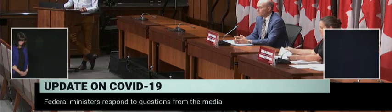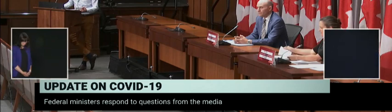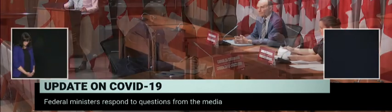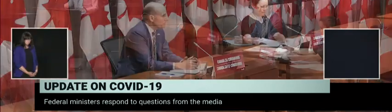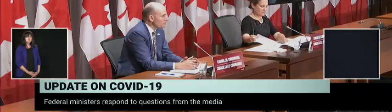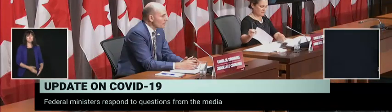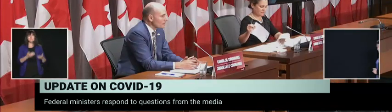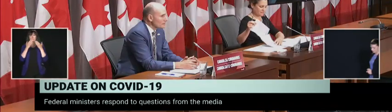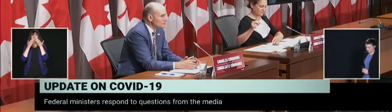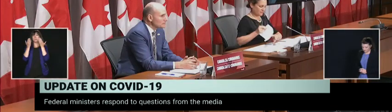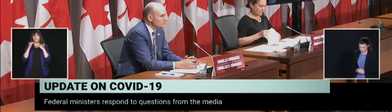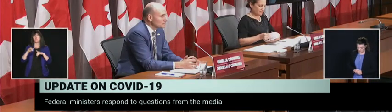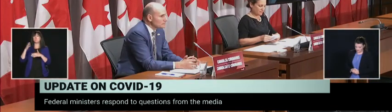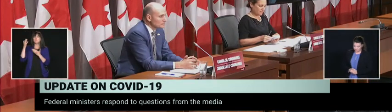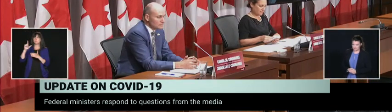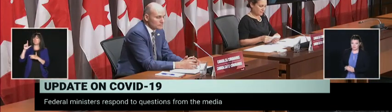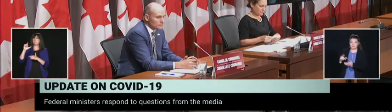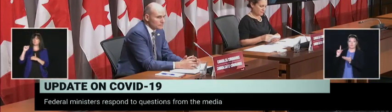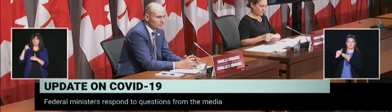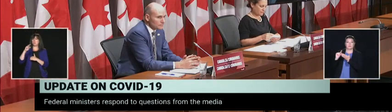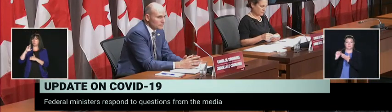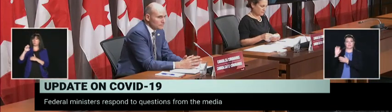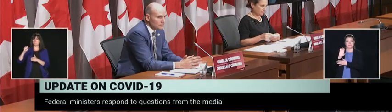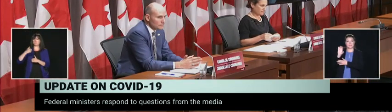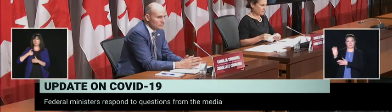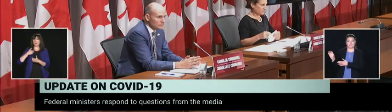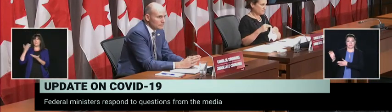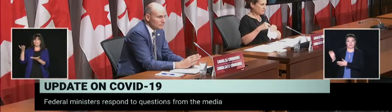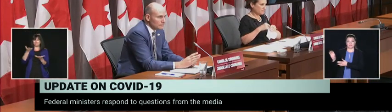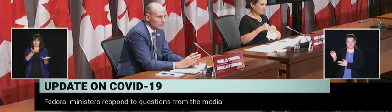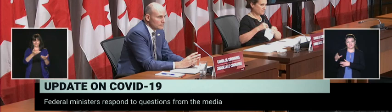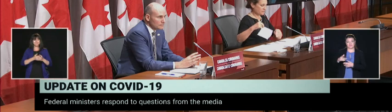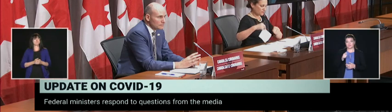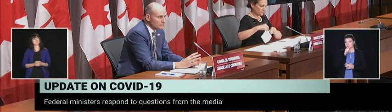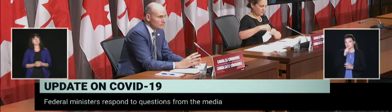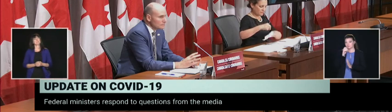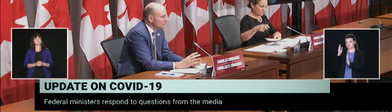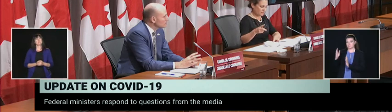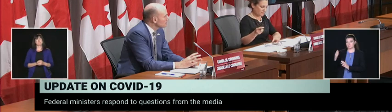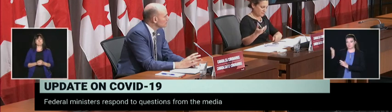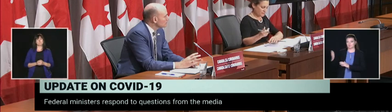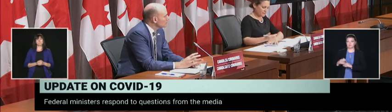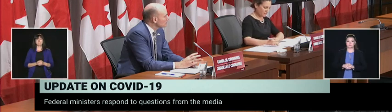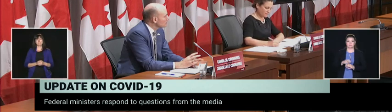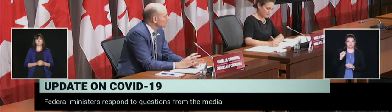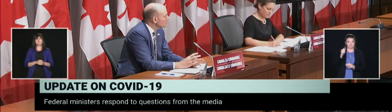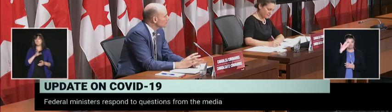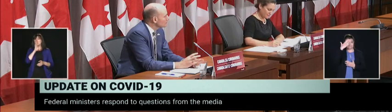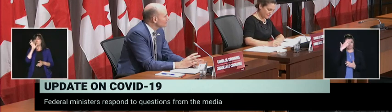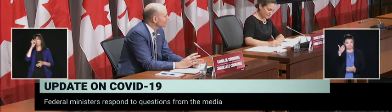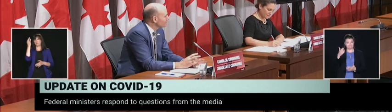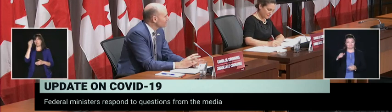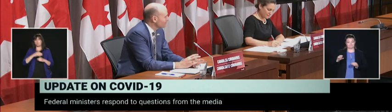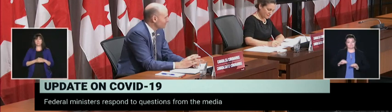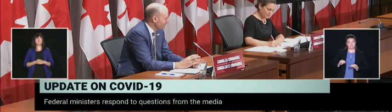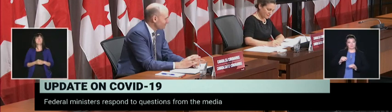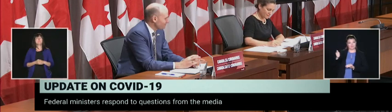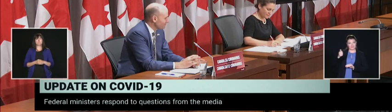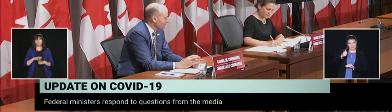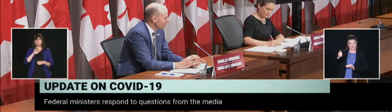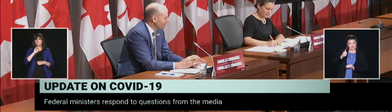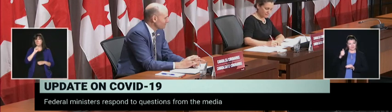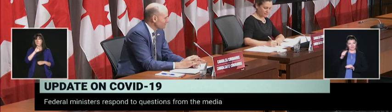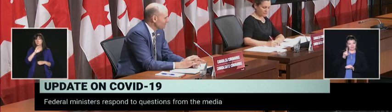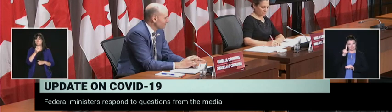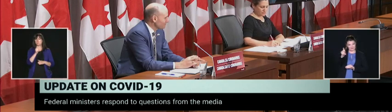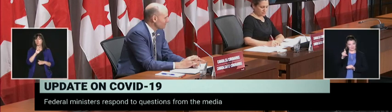Presse canadienne. À vous la parole. Please go ahead. Oui, bonjour, M. Garneau. Ma question est à vous encore sur la prise